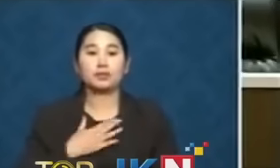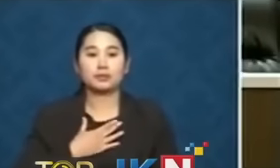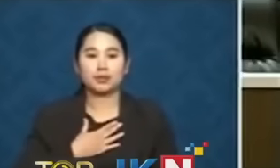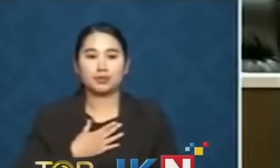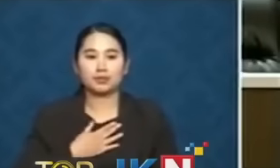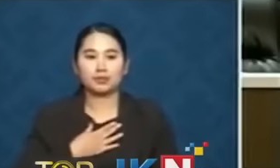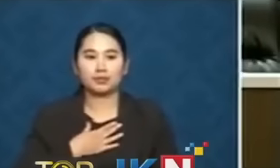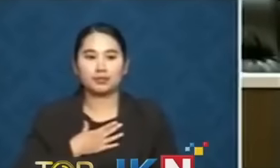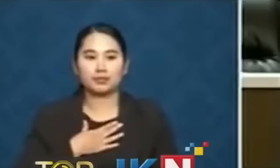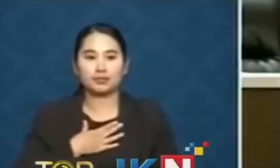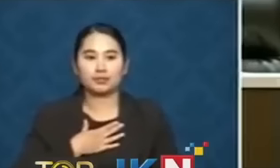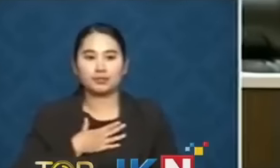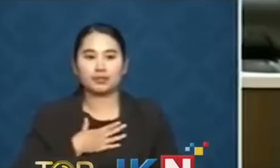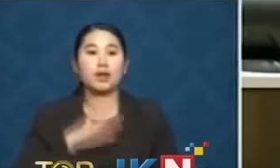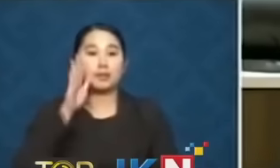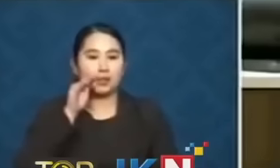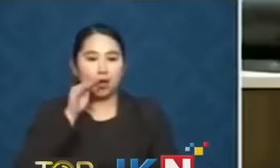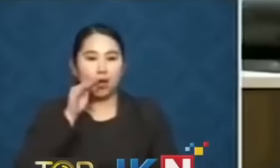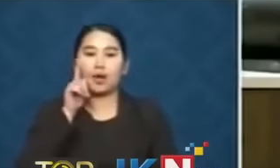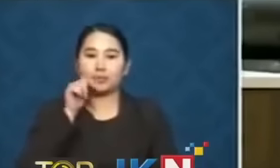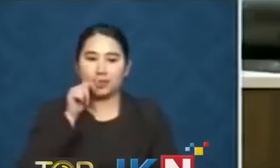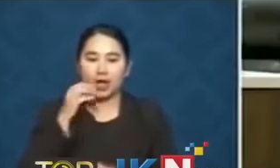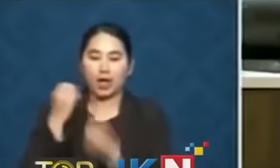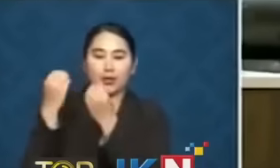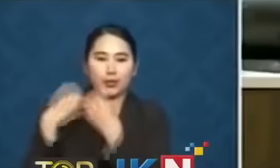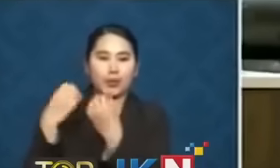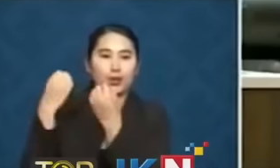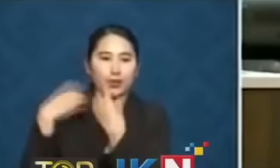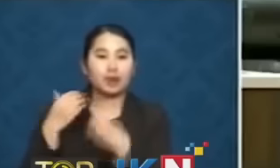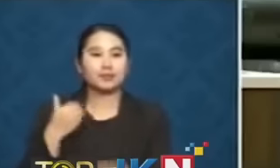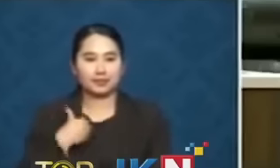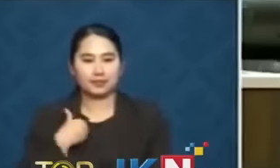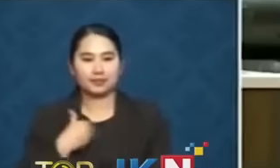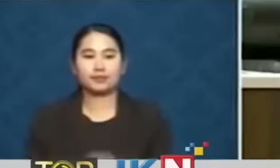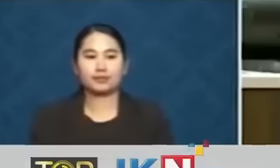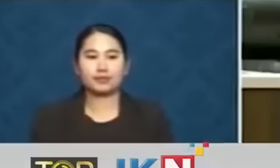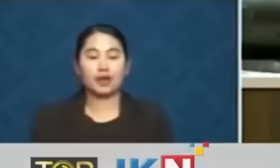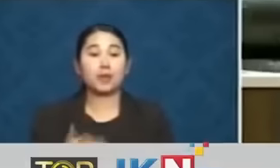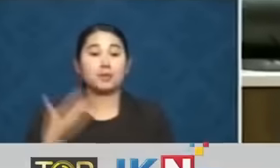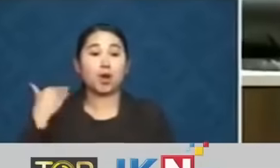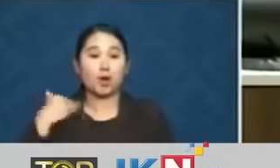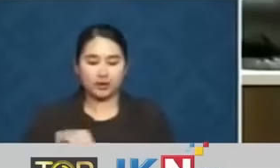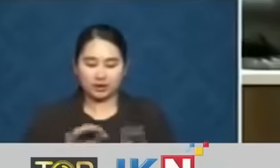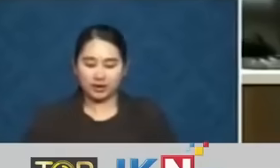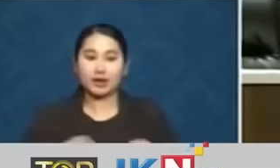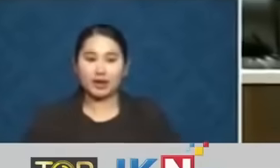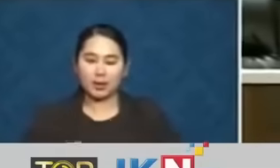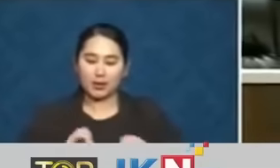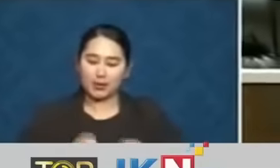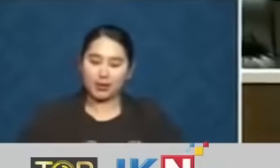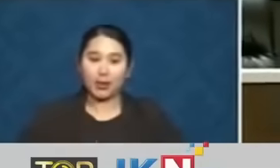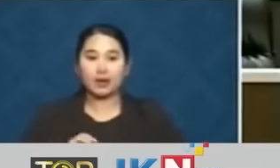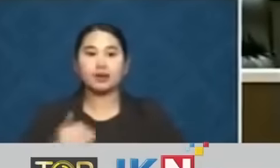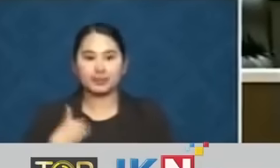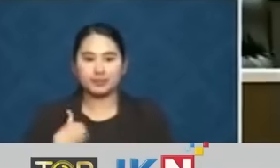กื้ออันนี้สงขาภูมิใจไทยนะ ค่ะ อภิปรายว่าเหตุการณ์ที่เกิดขึ้นสร้างความไม่สบายใจกับคนไทยนะแล้